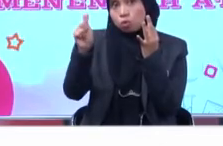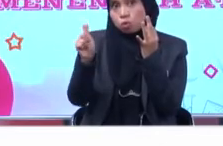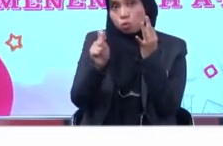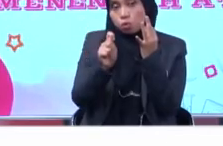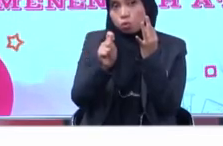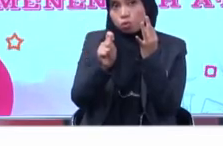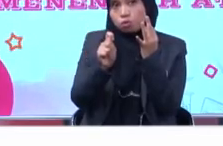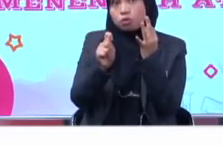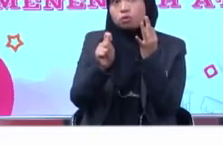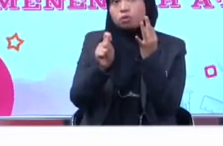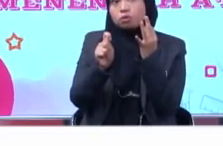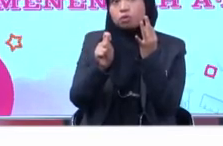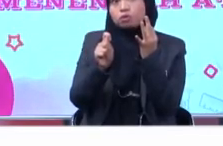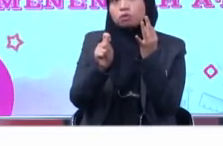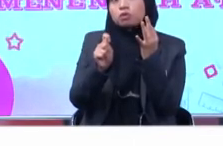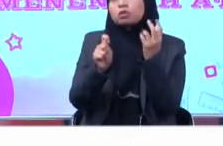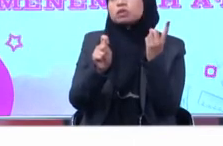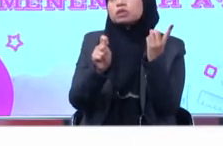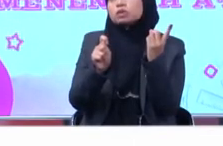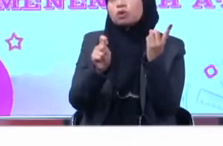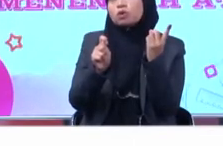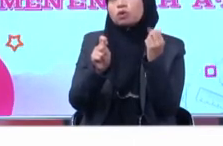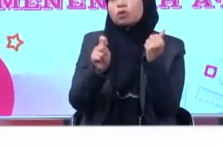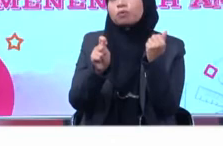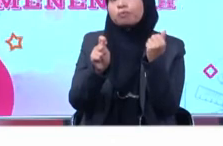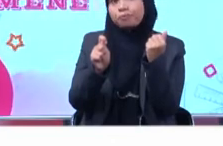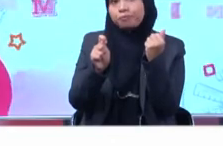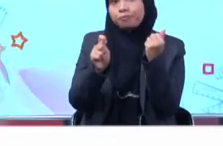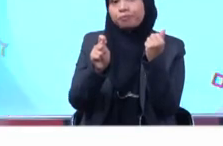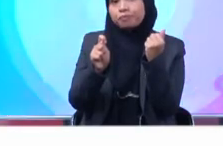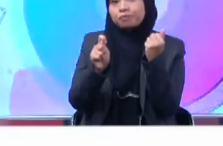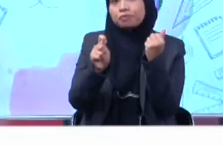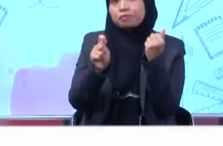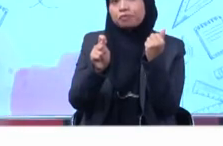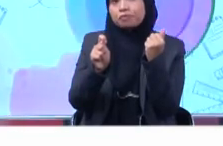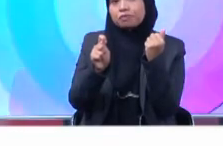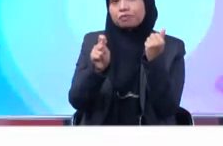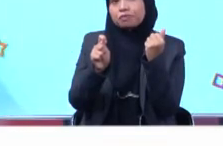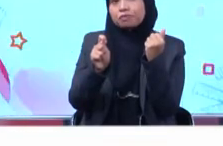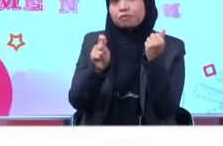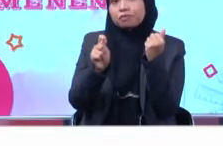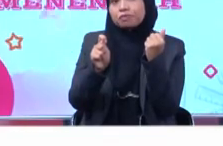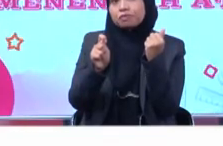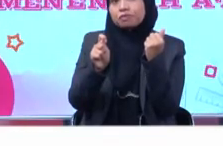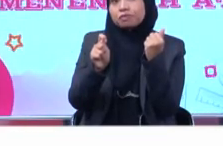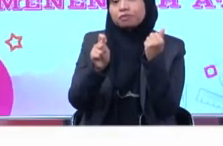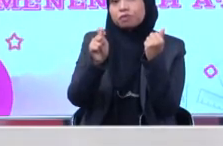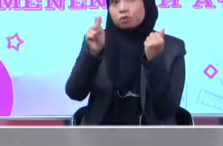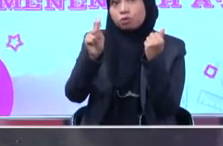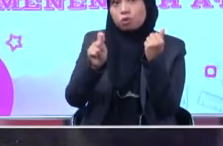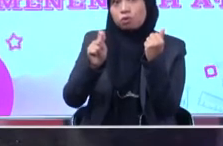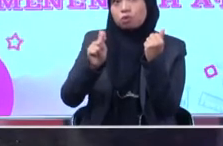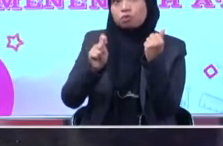Allah jatuh pula stehe Puncak ya basket gemuruh Siki Ustaz maklumlah